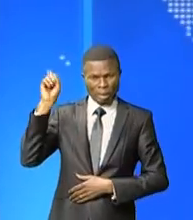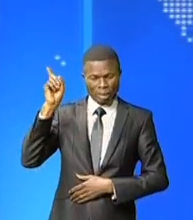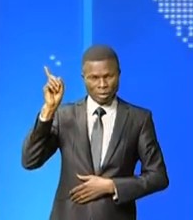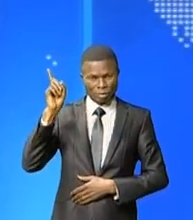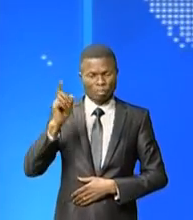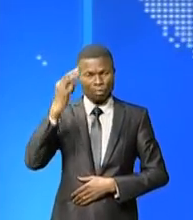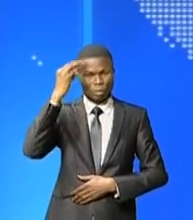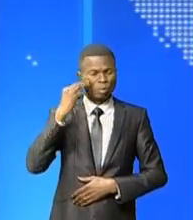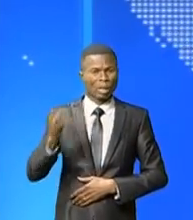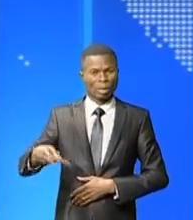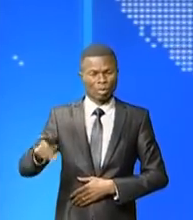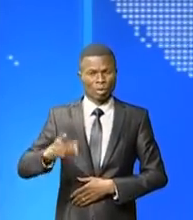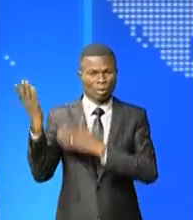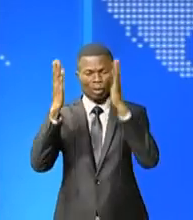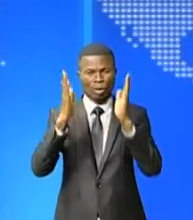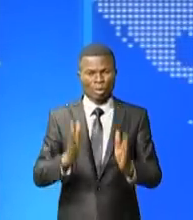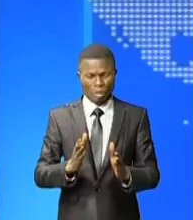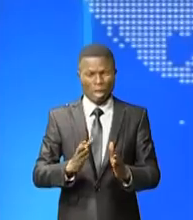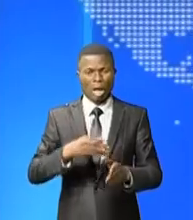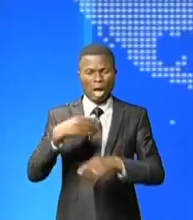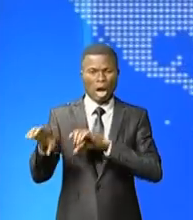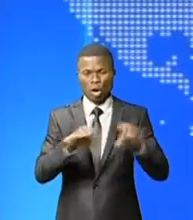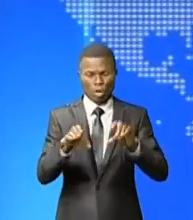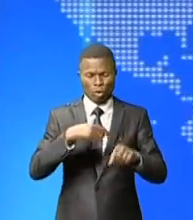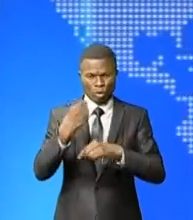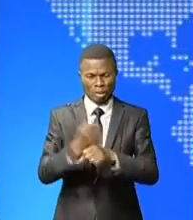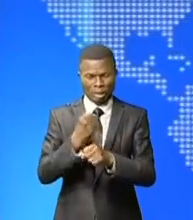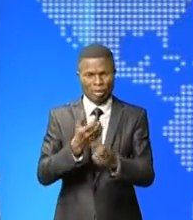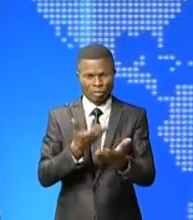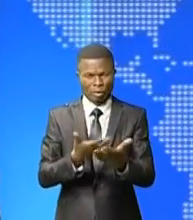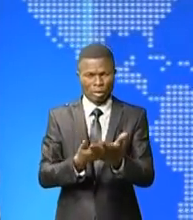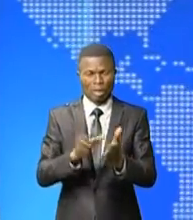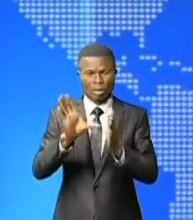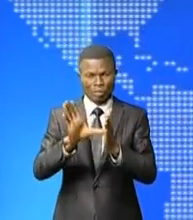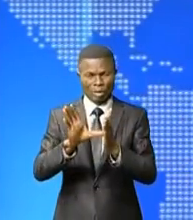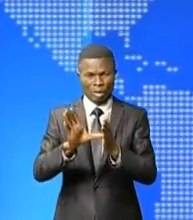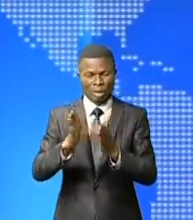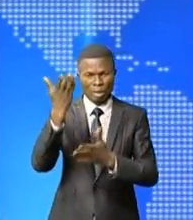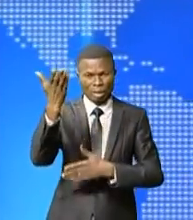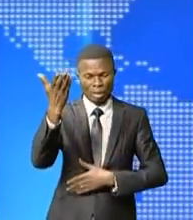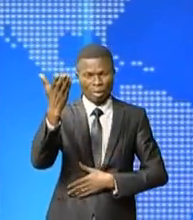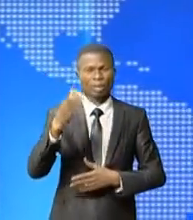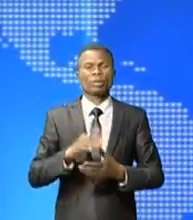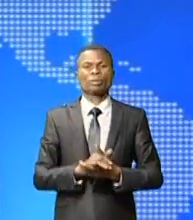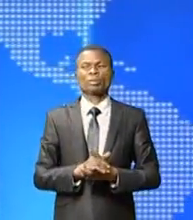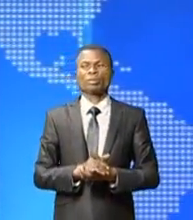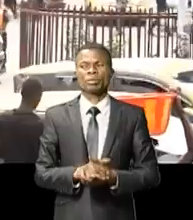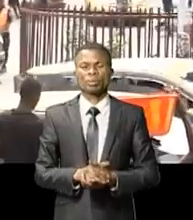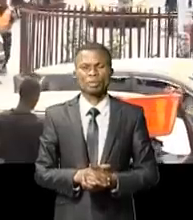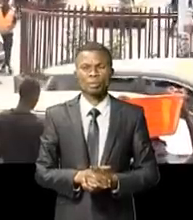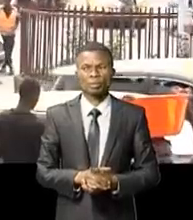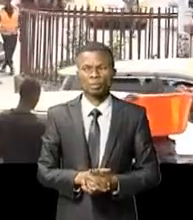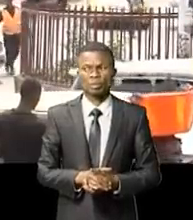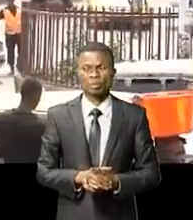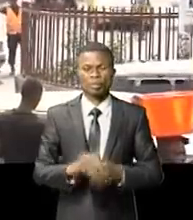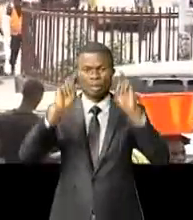Et c'est le ministre provincial des Transports qui a procédé au lancement de ces travaux. Reportage Joël Makela.